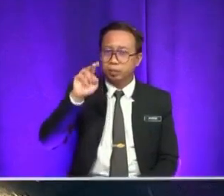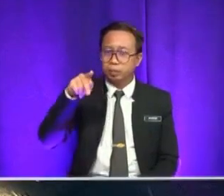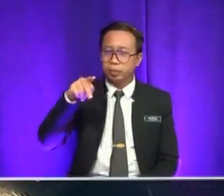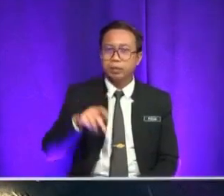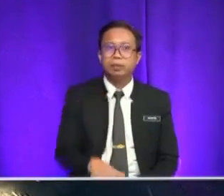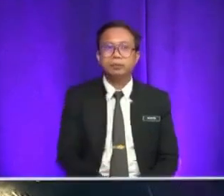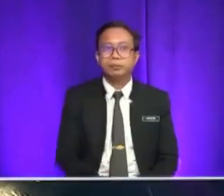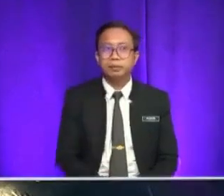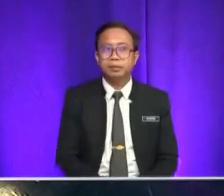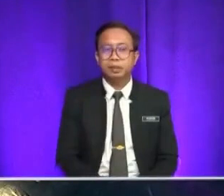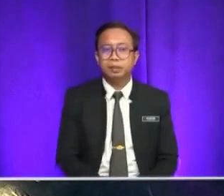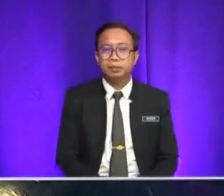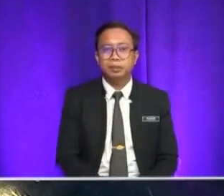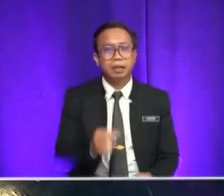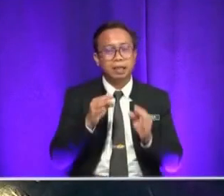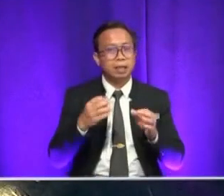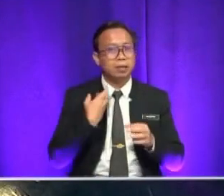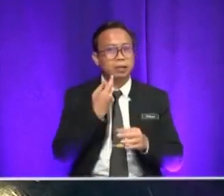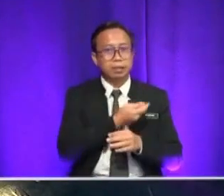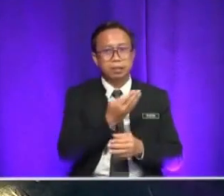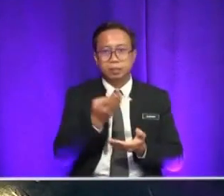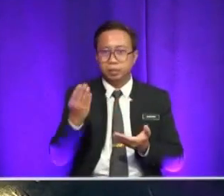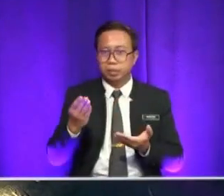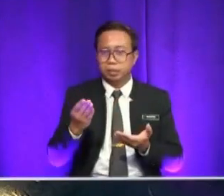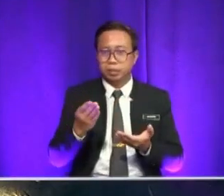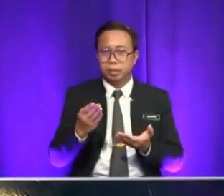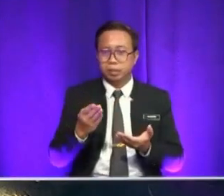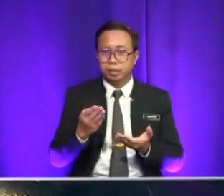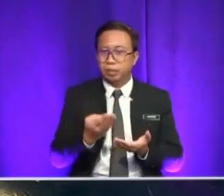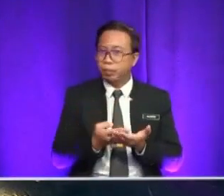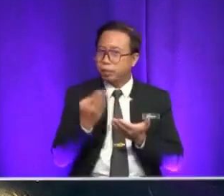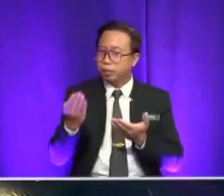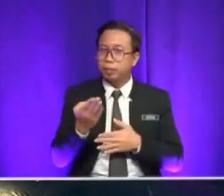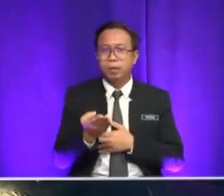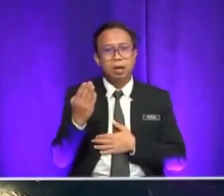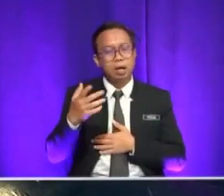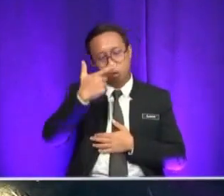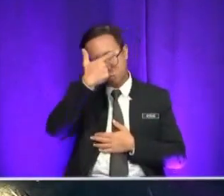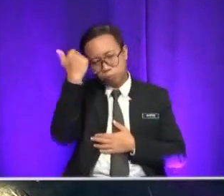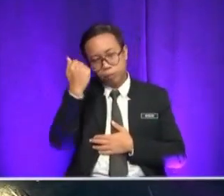Ataupun mimzal. Cuba buat bunyi. Kalau kita beli barang tu lupa nak bayar, macam mana bunyi dia mimzal?